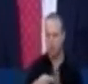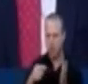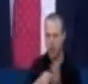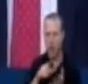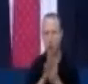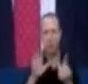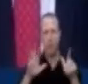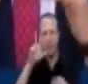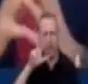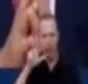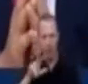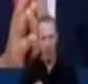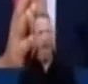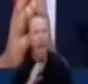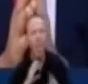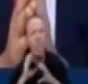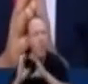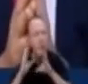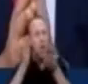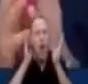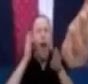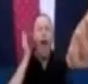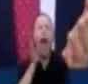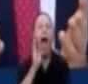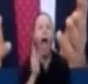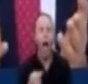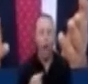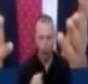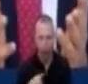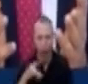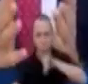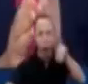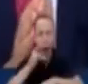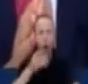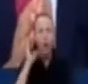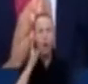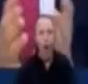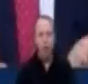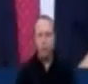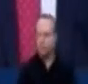למרץ העובדות... התקשורת כזאת רעה? אנחנו כאלה חיות רעות?